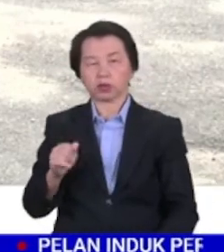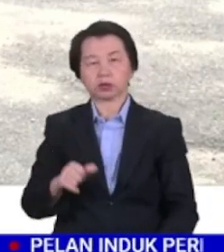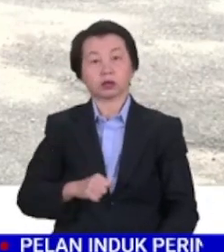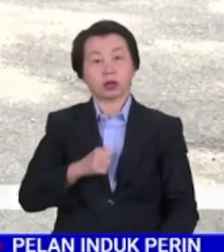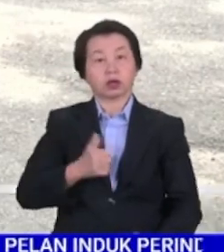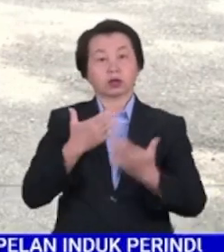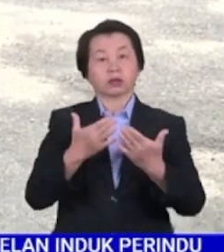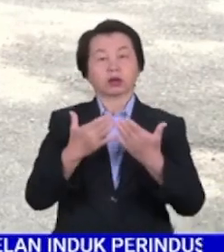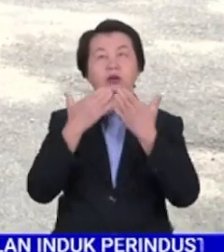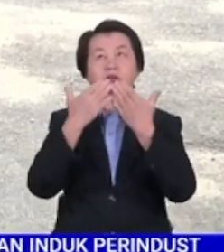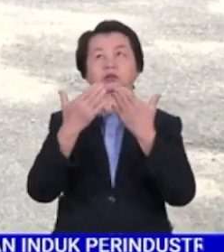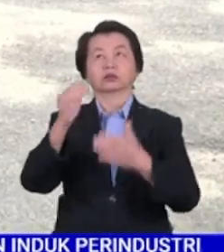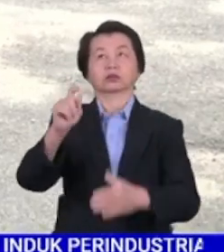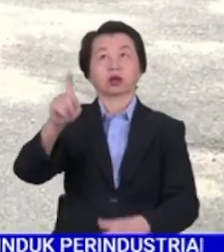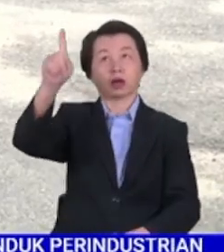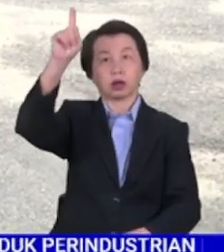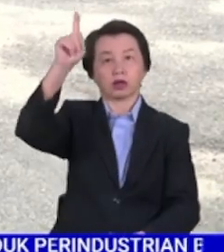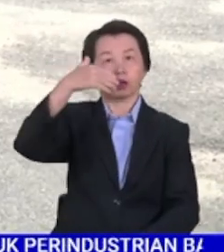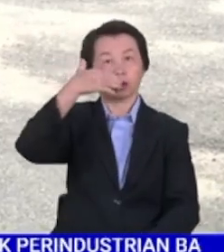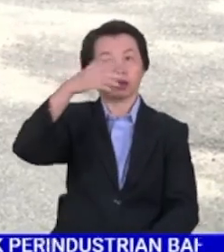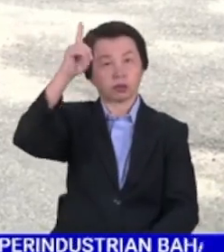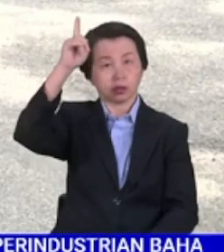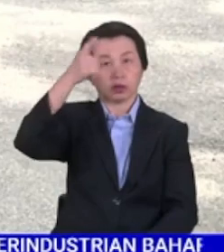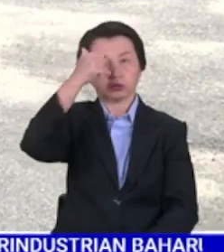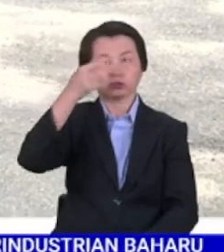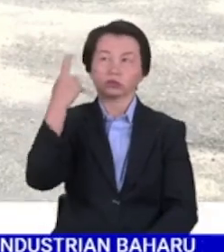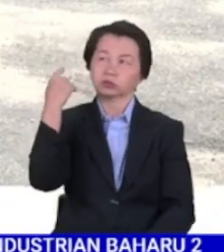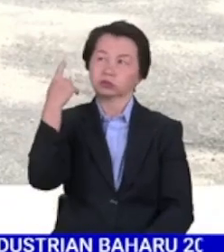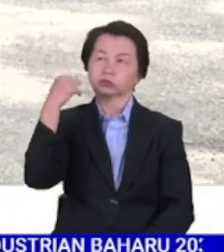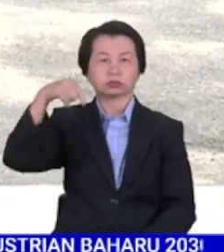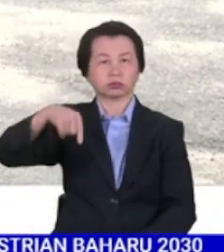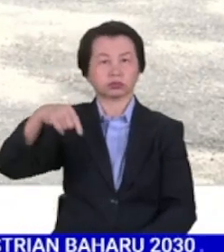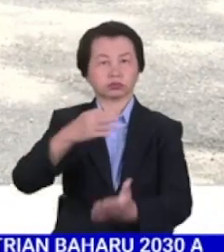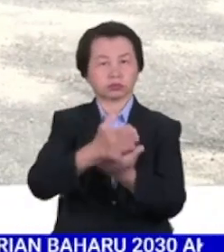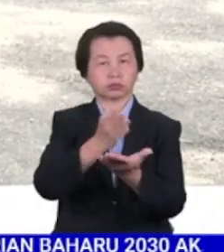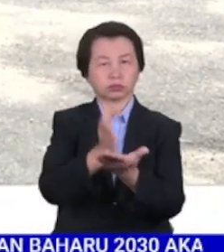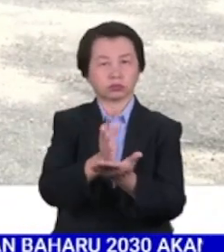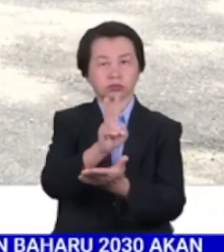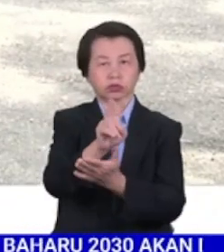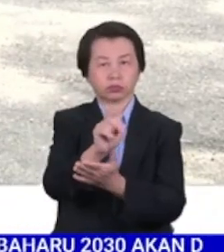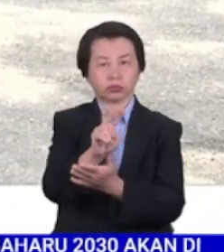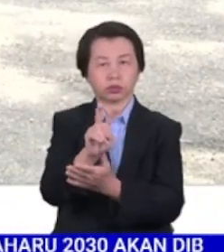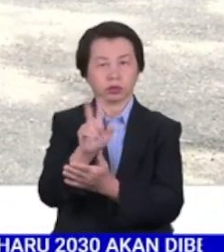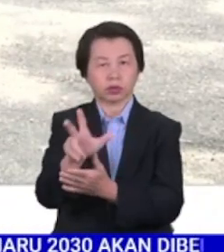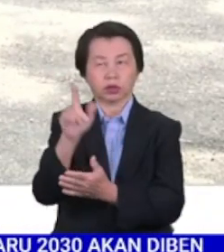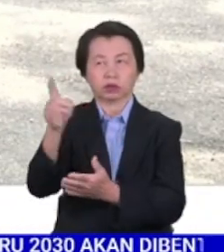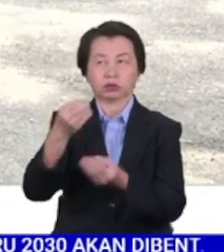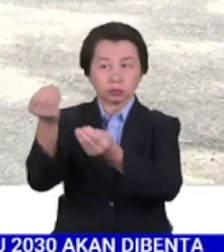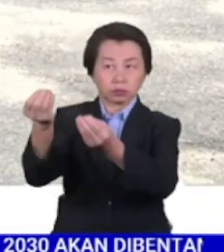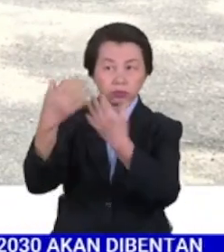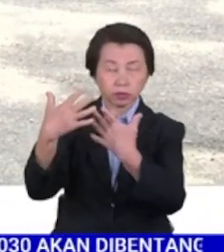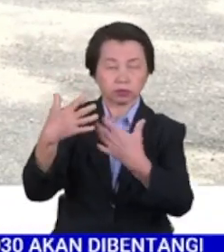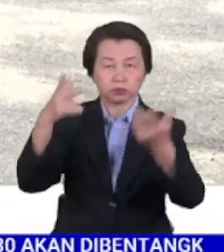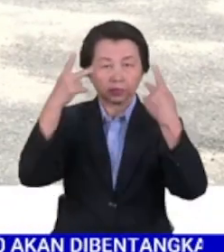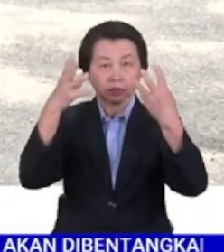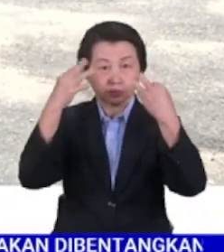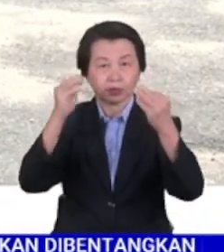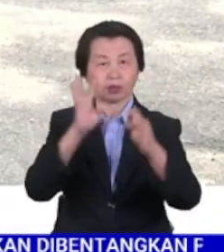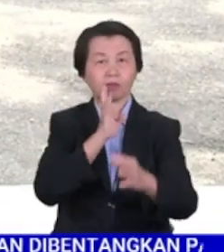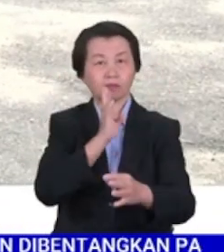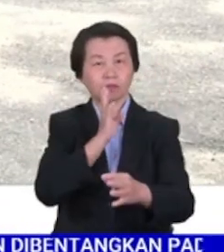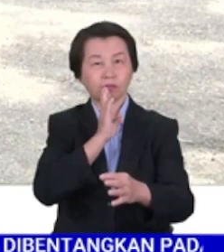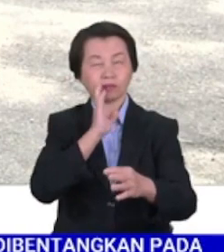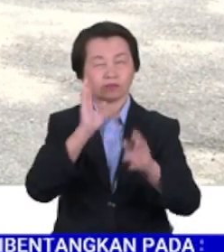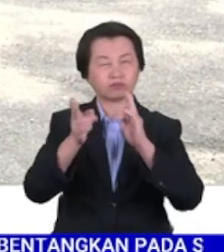kehadrat Ilahi ya, kerana baru-baru ini dalam belanjawan yang telah diumumkan oleh Perdana Menteri kita yang